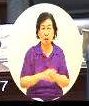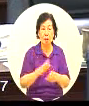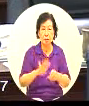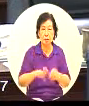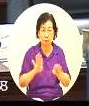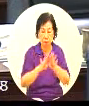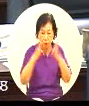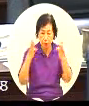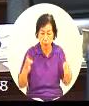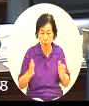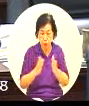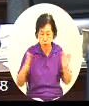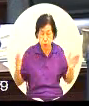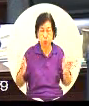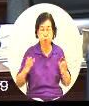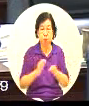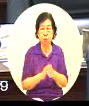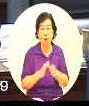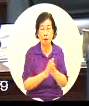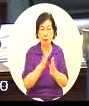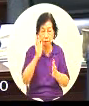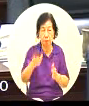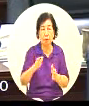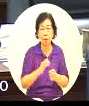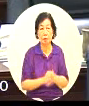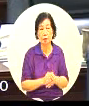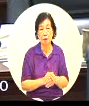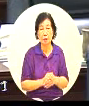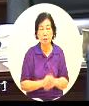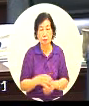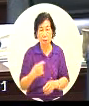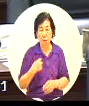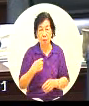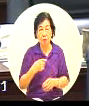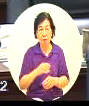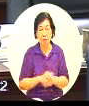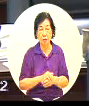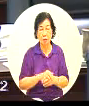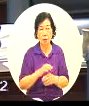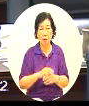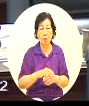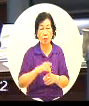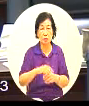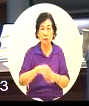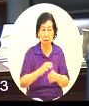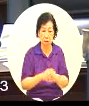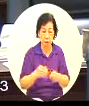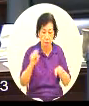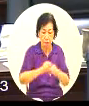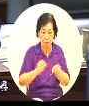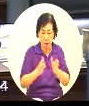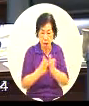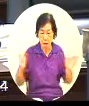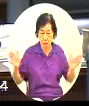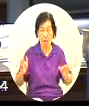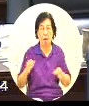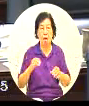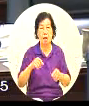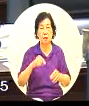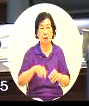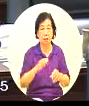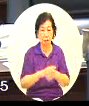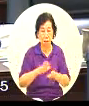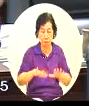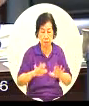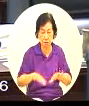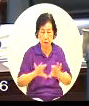了，要过来去，要来本州北边过来扩编有难度啊。因为土地有人买过